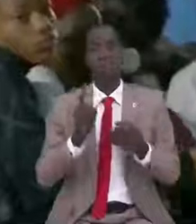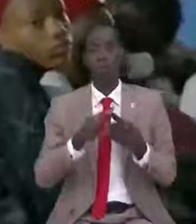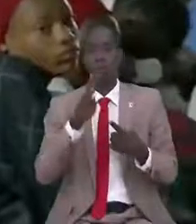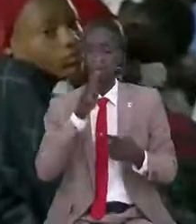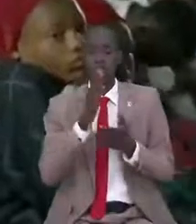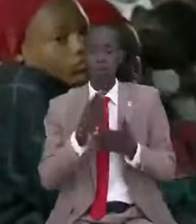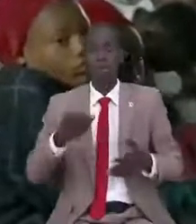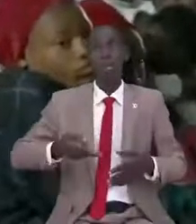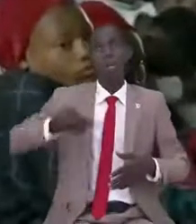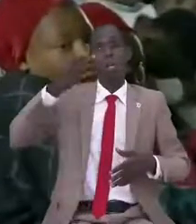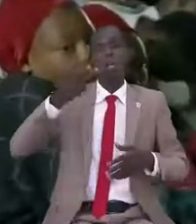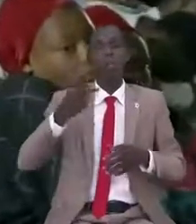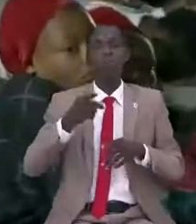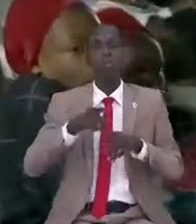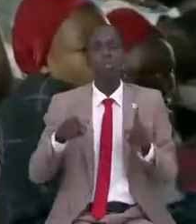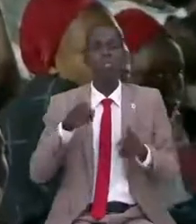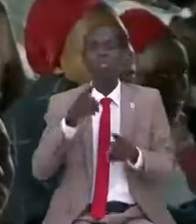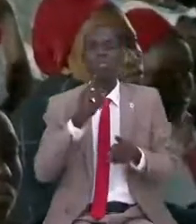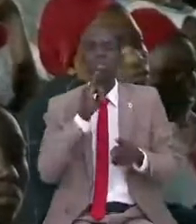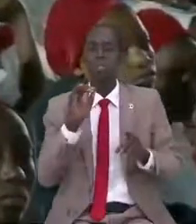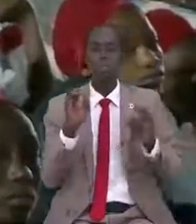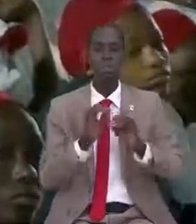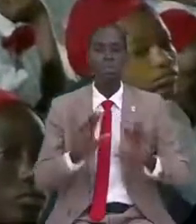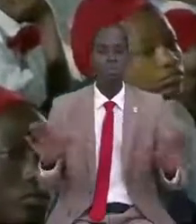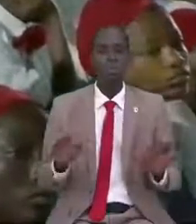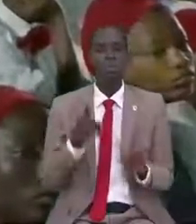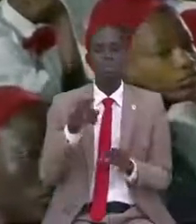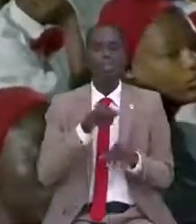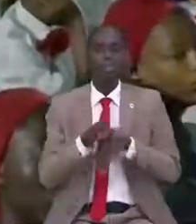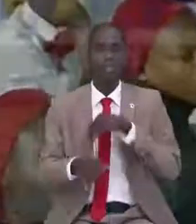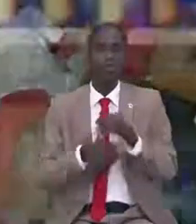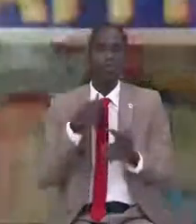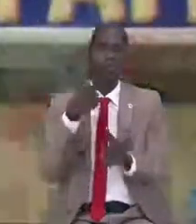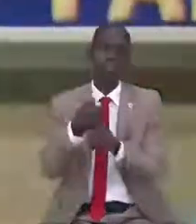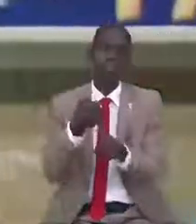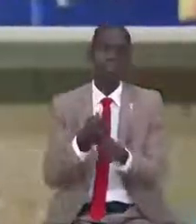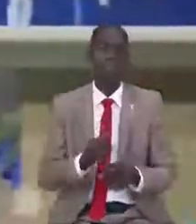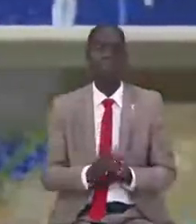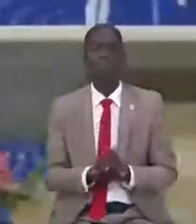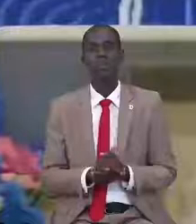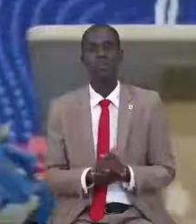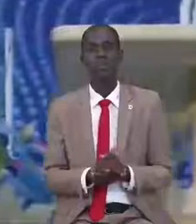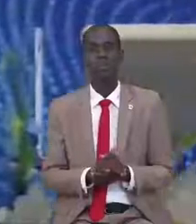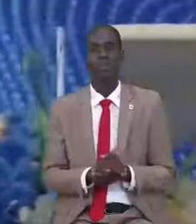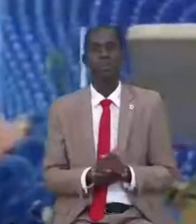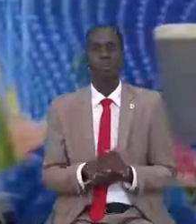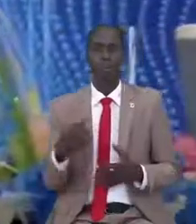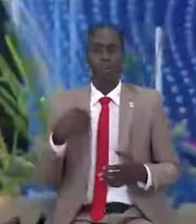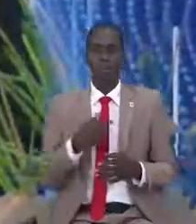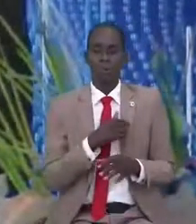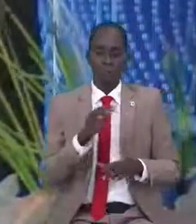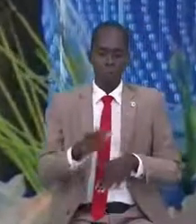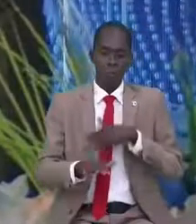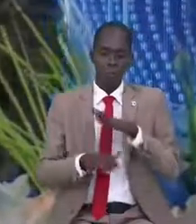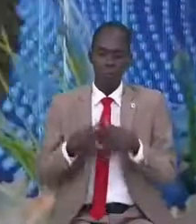Si quelqu'un, une femme, pense être quelque chose, quoi qu'il ne soit rien, il s'abuse lui-même. Nous